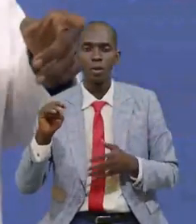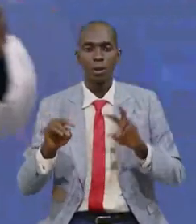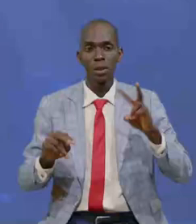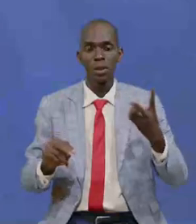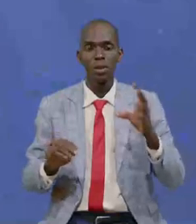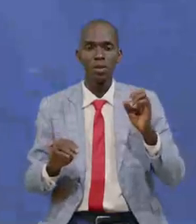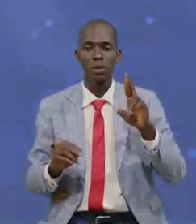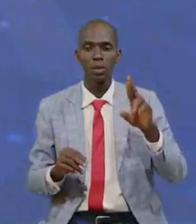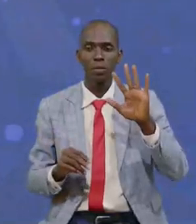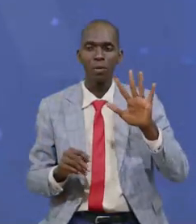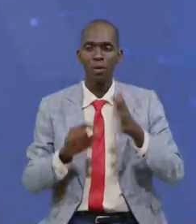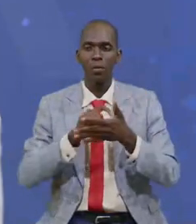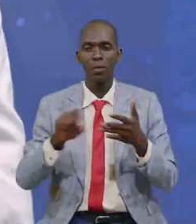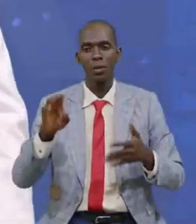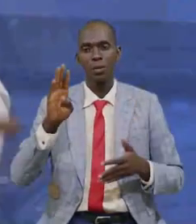Deuxième Corinthiens